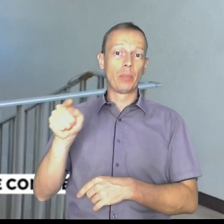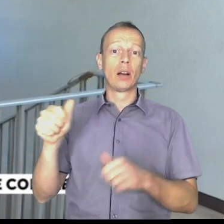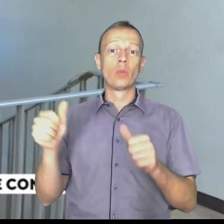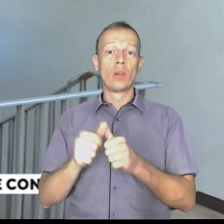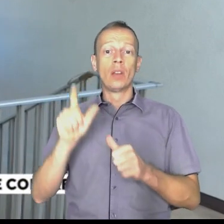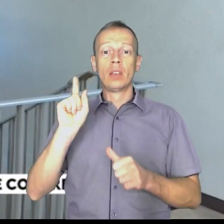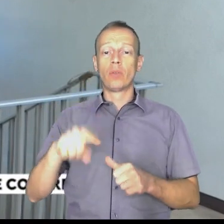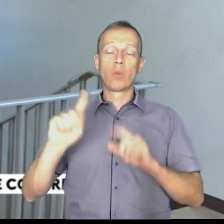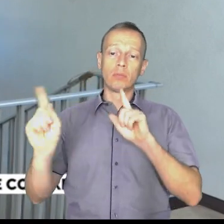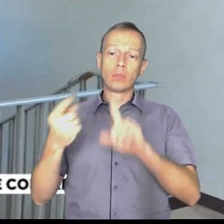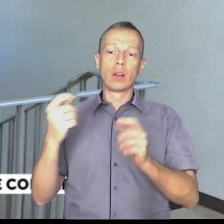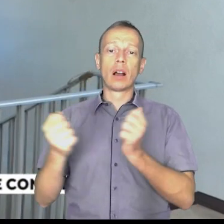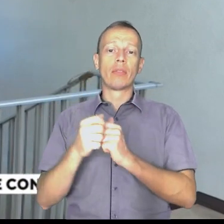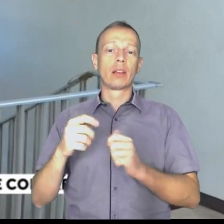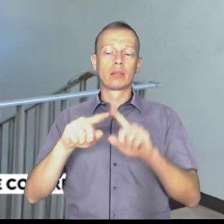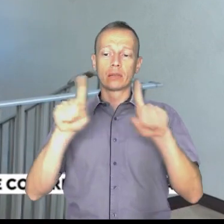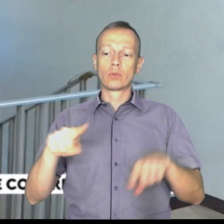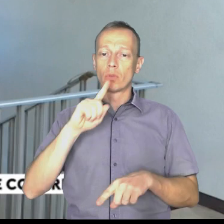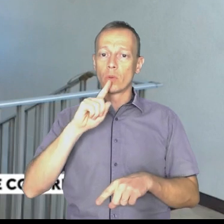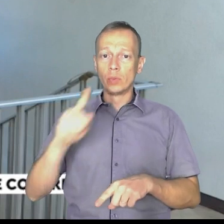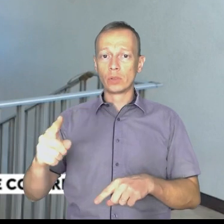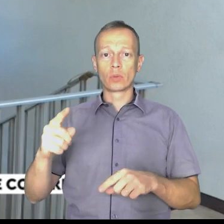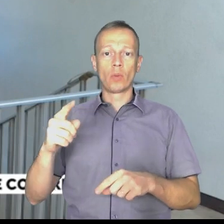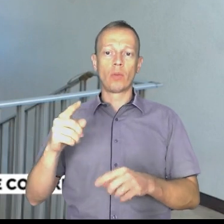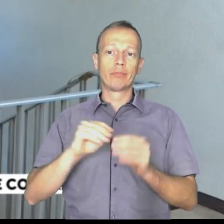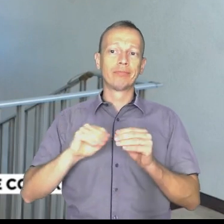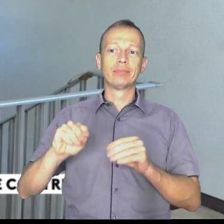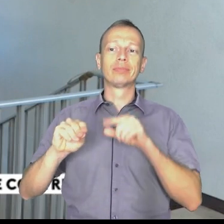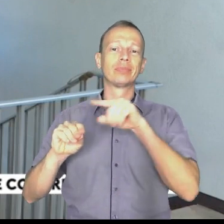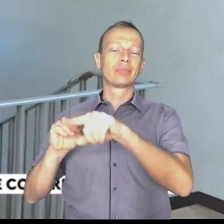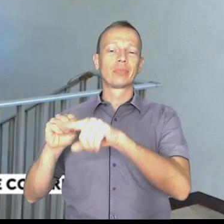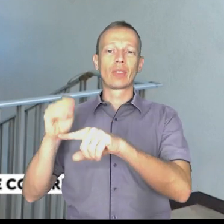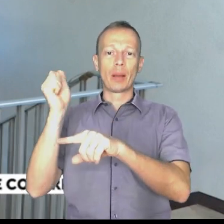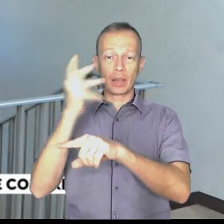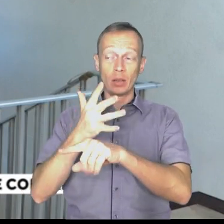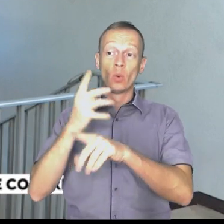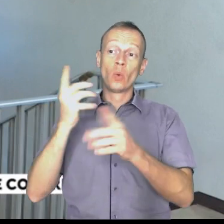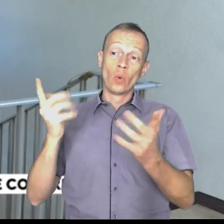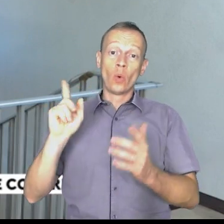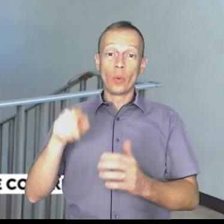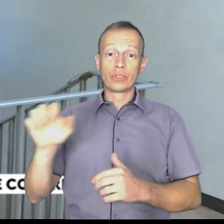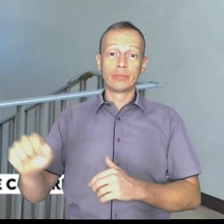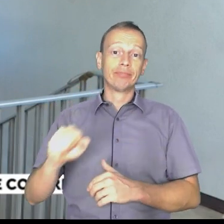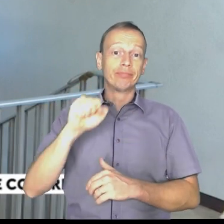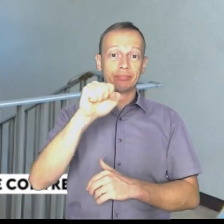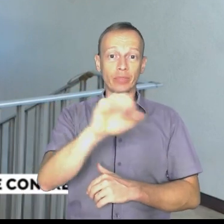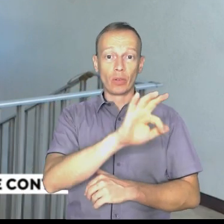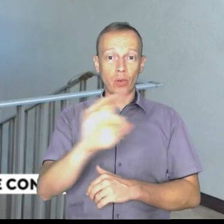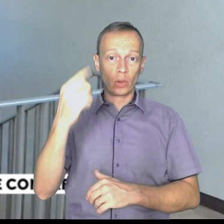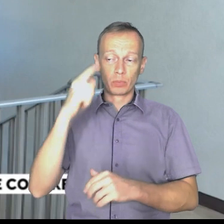commission rogatoire internationale aux États-Unis, soit sinon l'extrader en France pour qu'il soit mis en examen et entendu par le juge